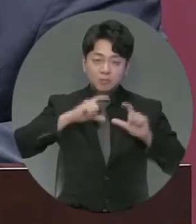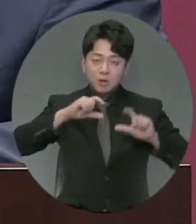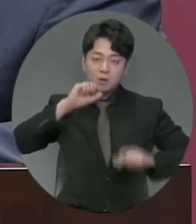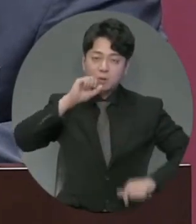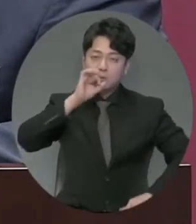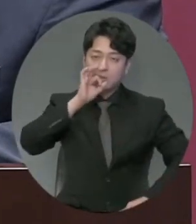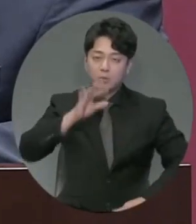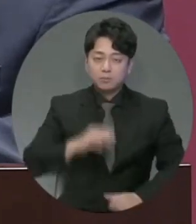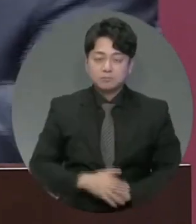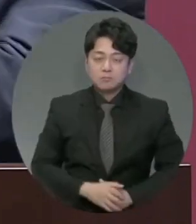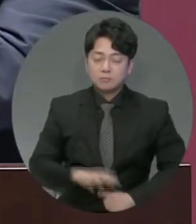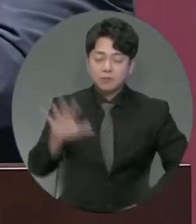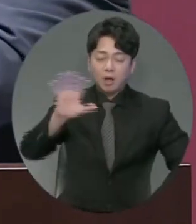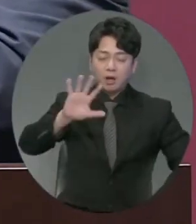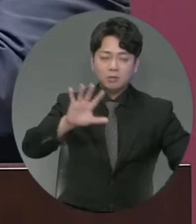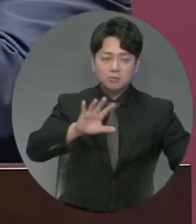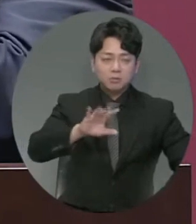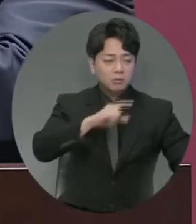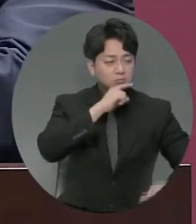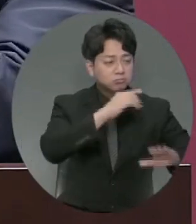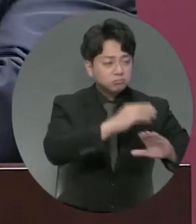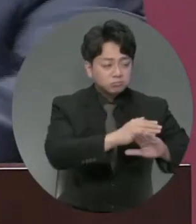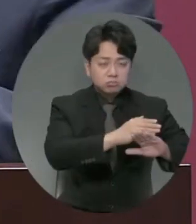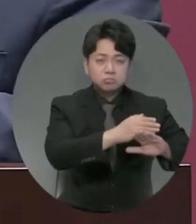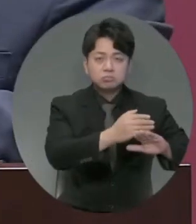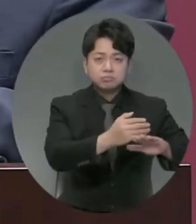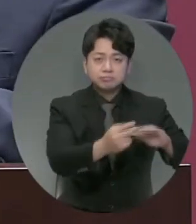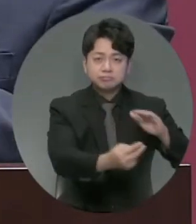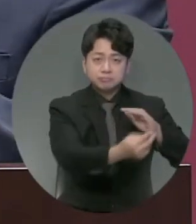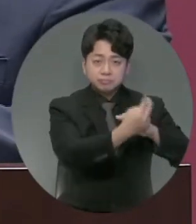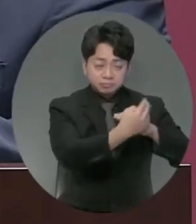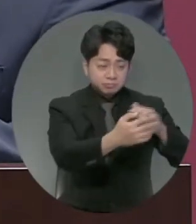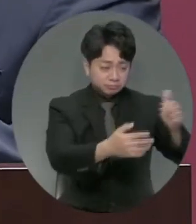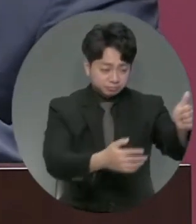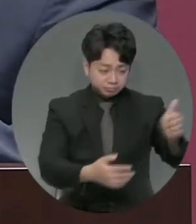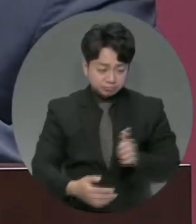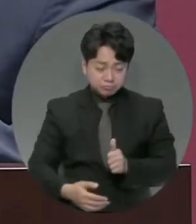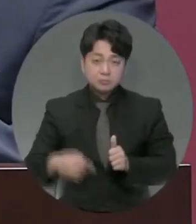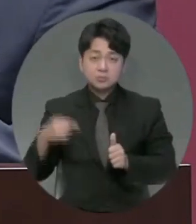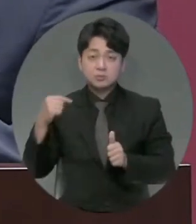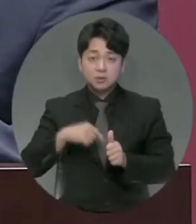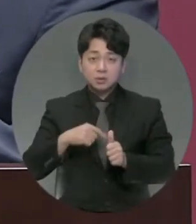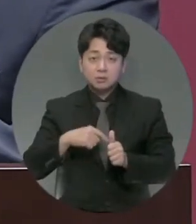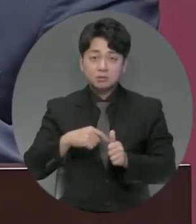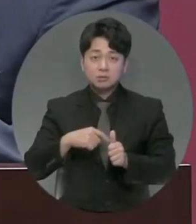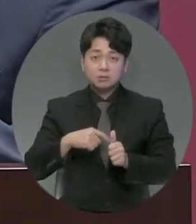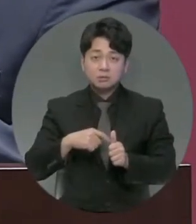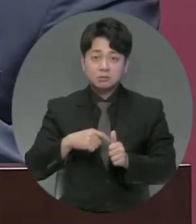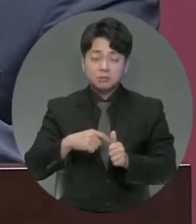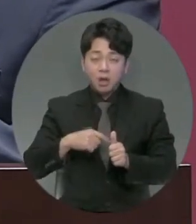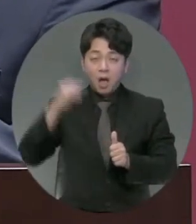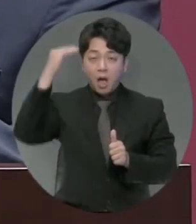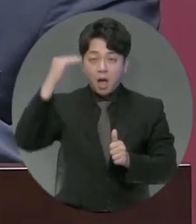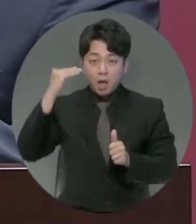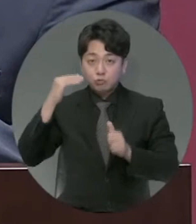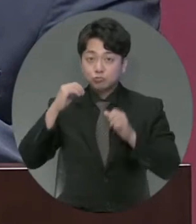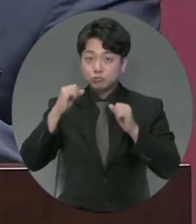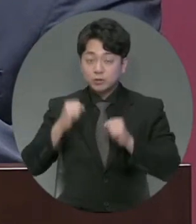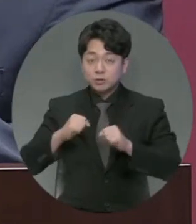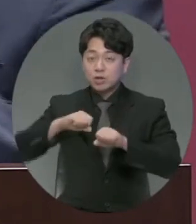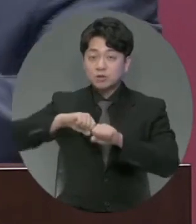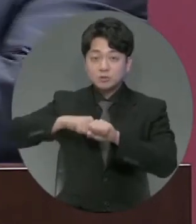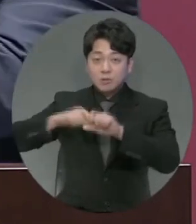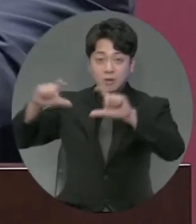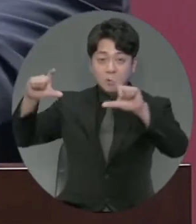이 저기 북한으로 저 중국에서 유인한 귀순자가 한국에서 처벌된 전례가